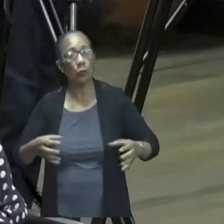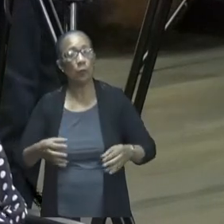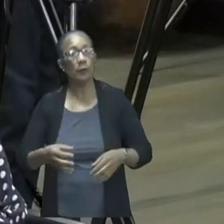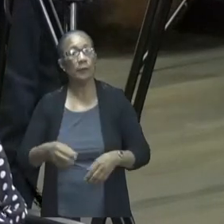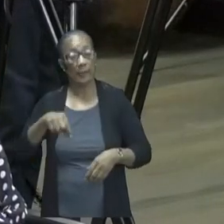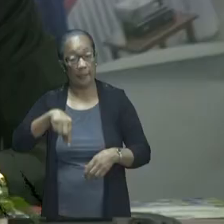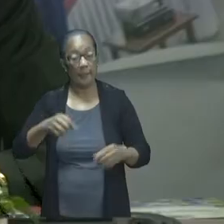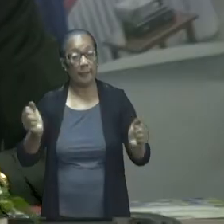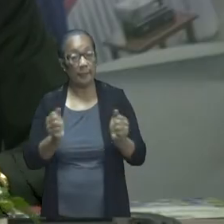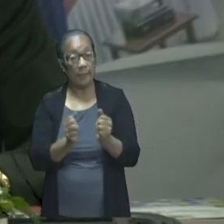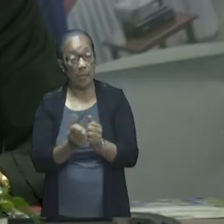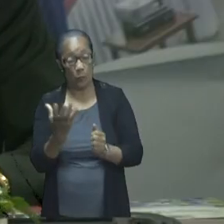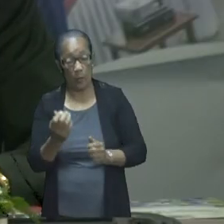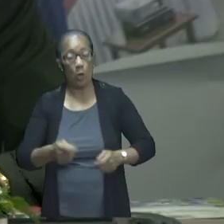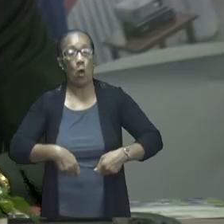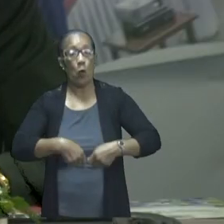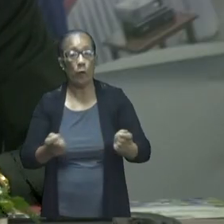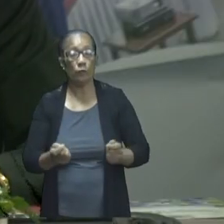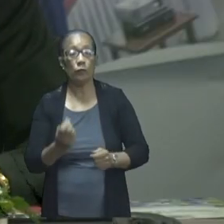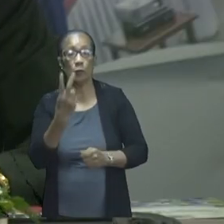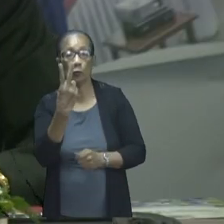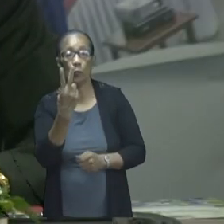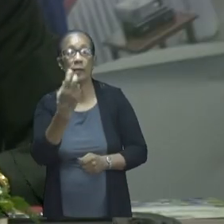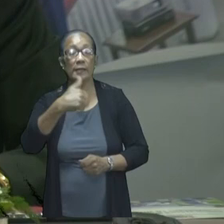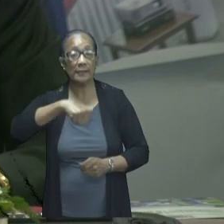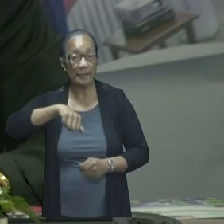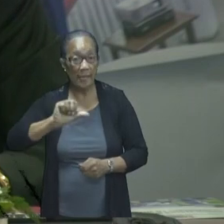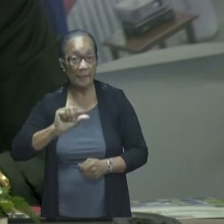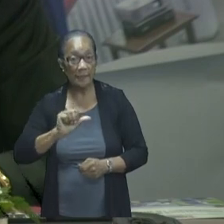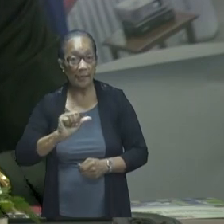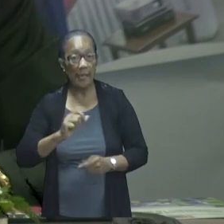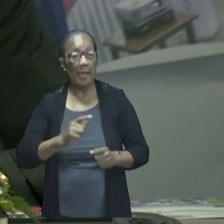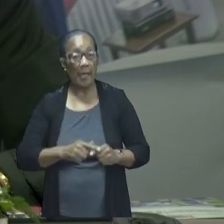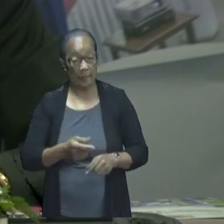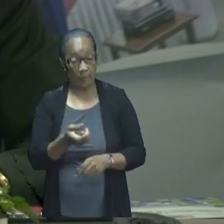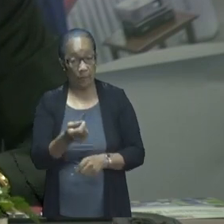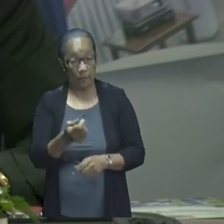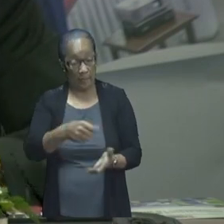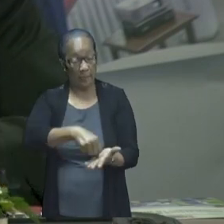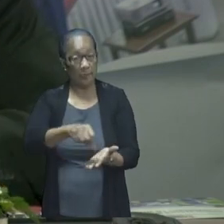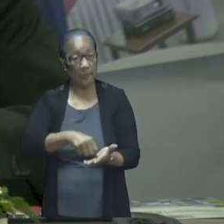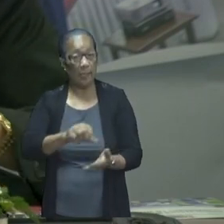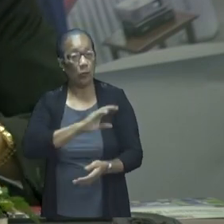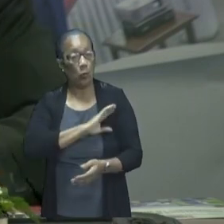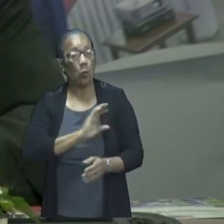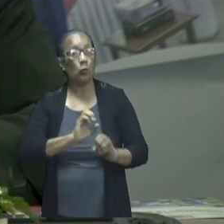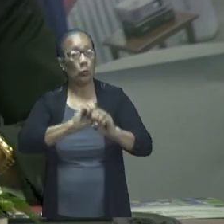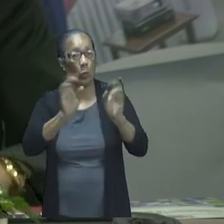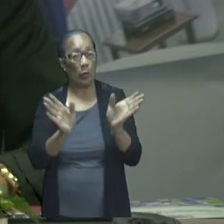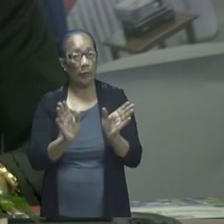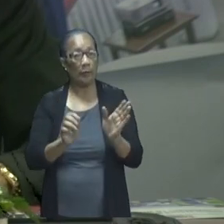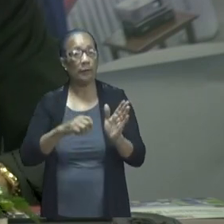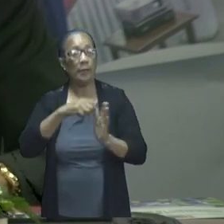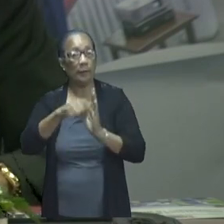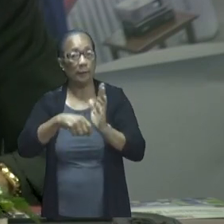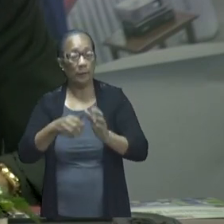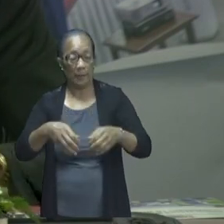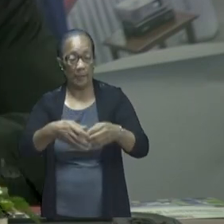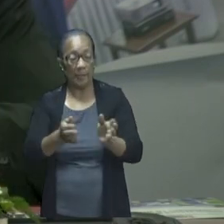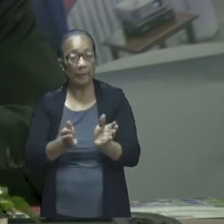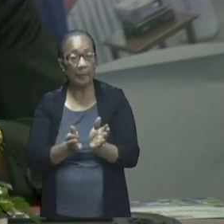dit jaar gaan uitvoeren 62 waarvan de financiering al duidelijk is de projectteams zijn